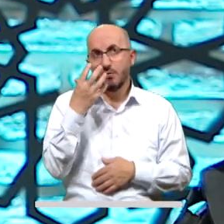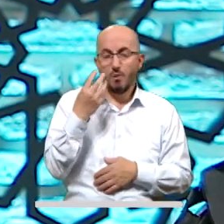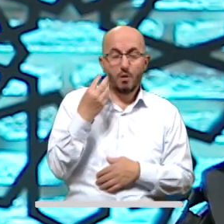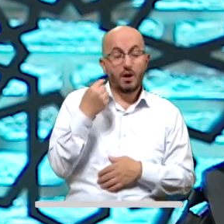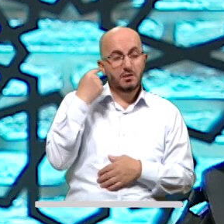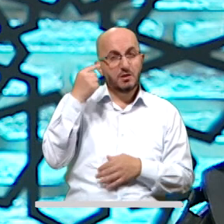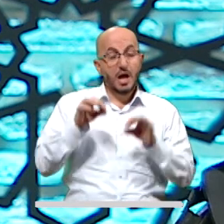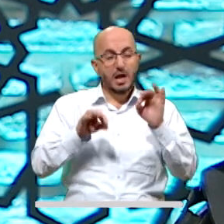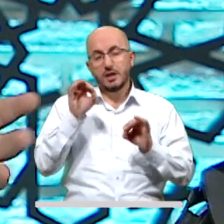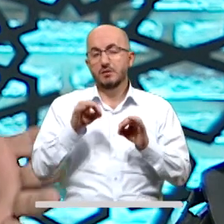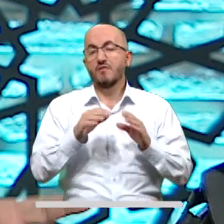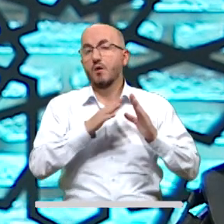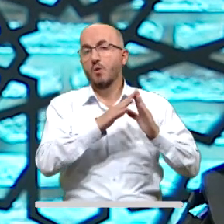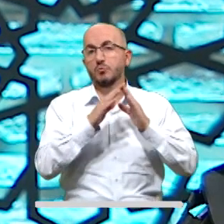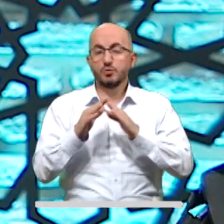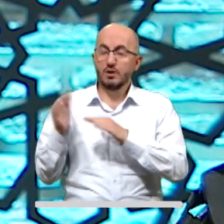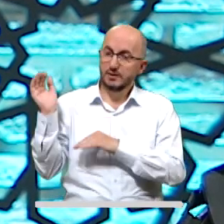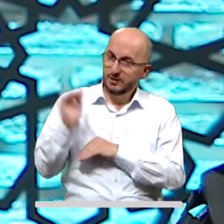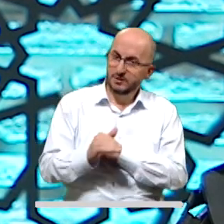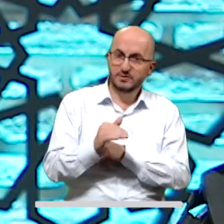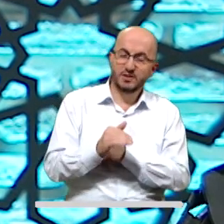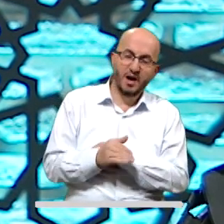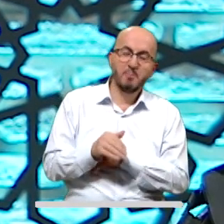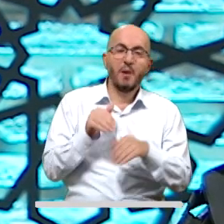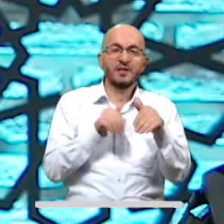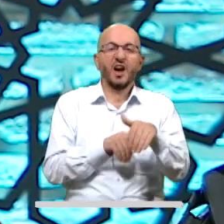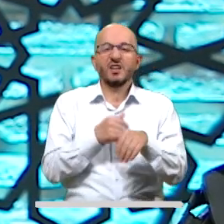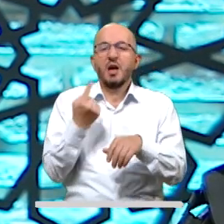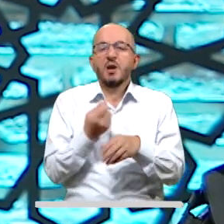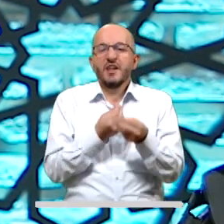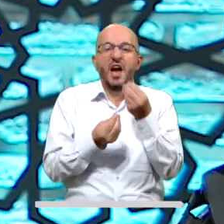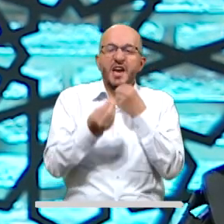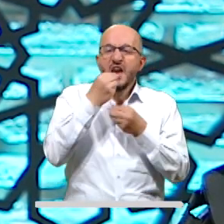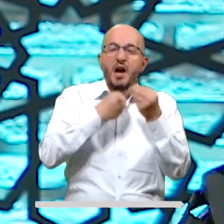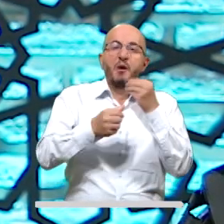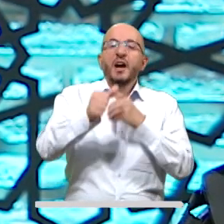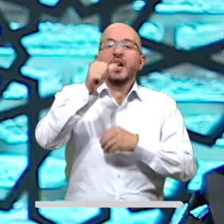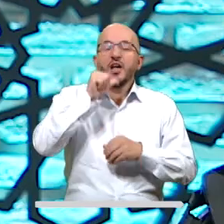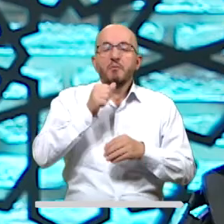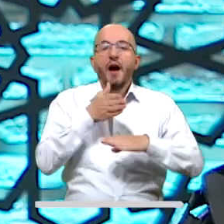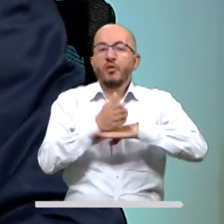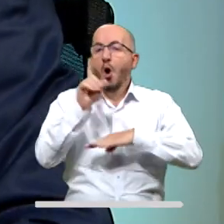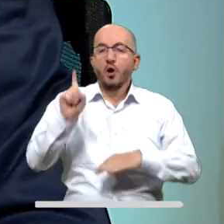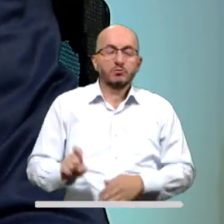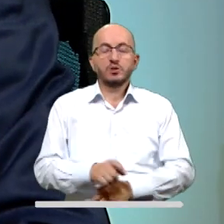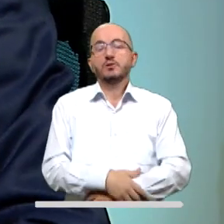hem de mesela komşuları da getirse oraya acaba mezarlıkta bir şey yiyip içmek o esnada ne kadar doğru?